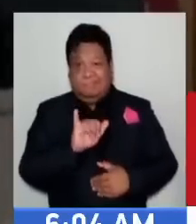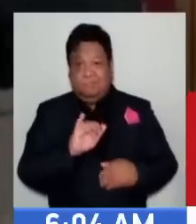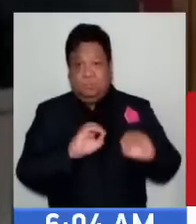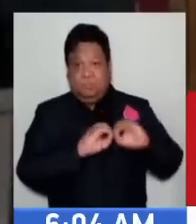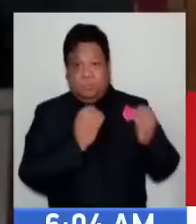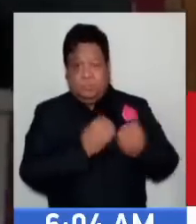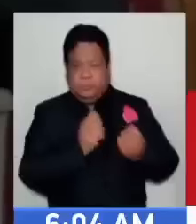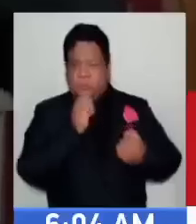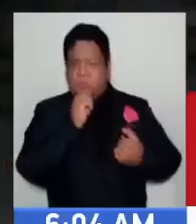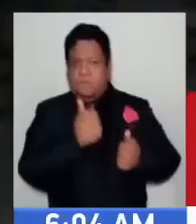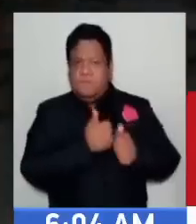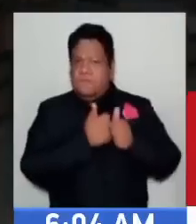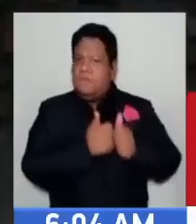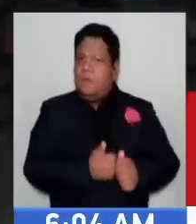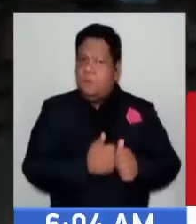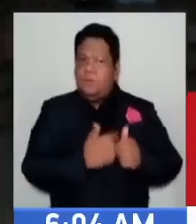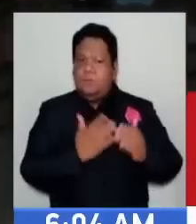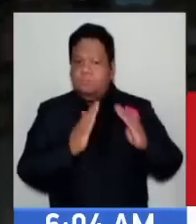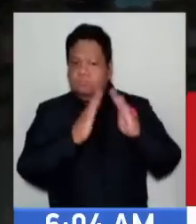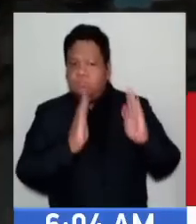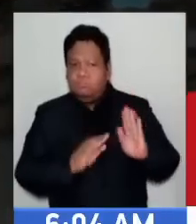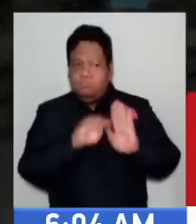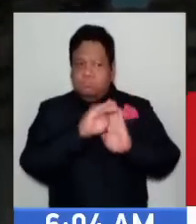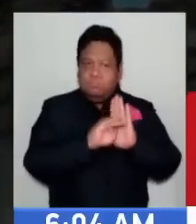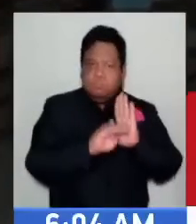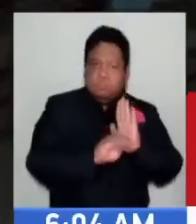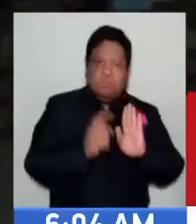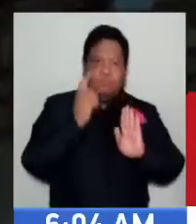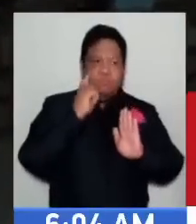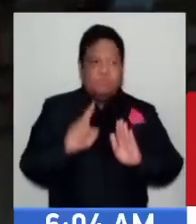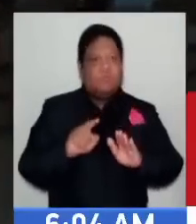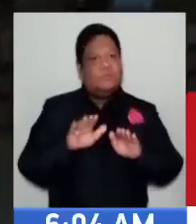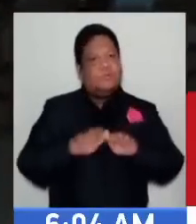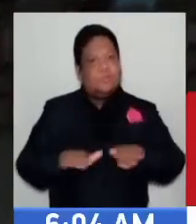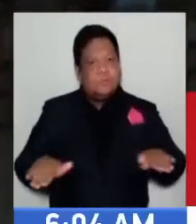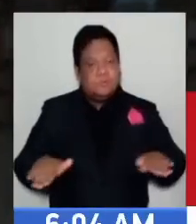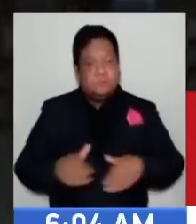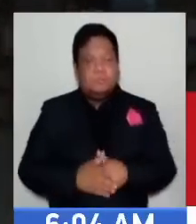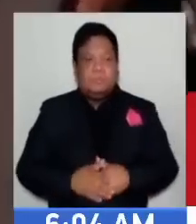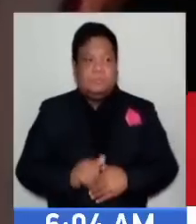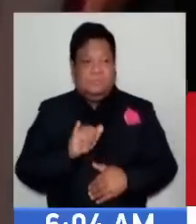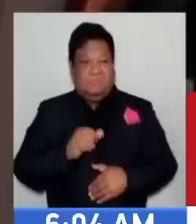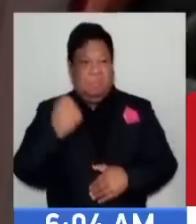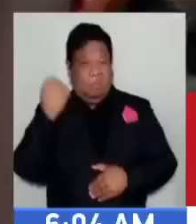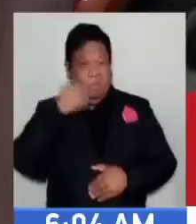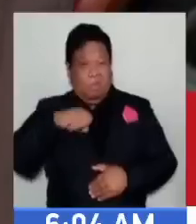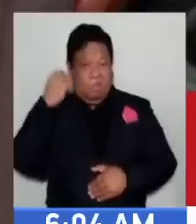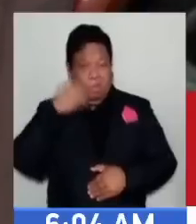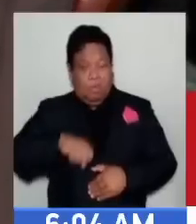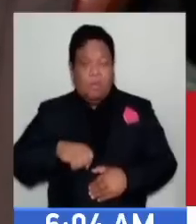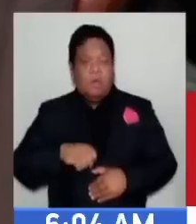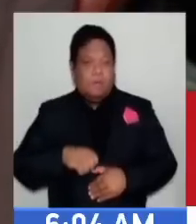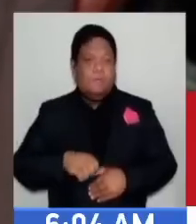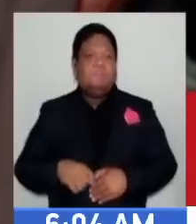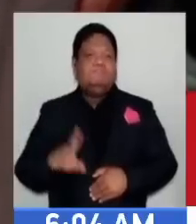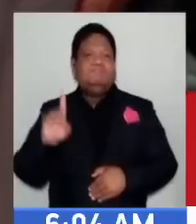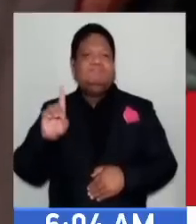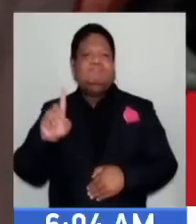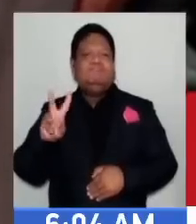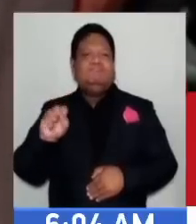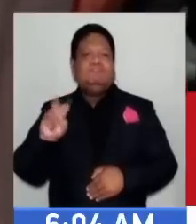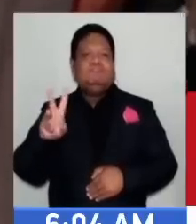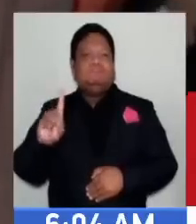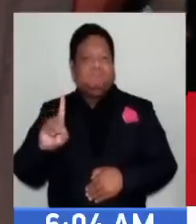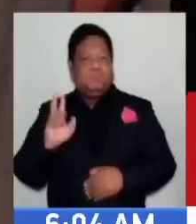ang ampunan. Dahil sa umano'y mga violation, irerescue ng DSWD ang nasa 149 na mga bata